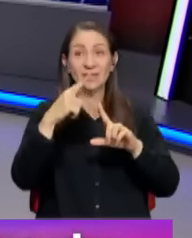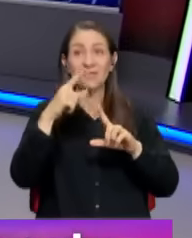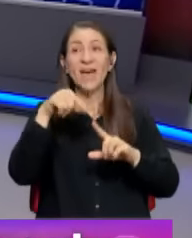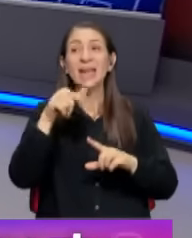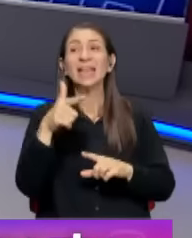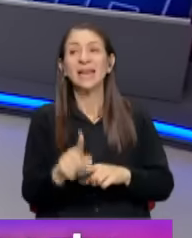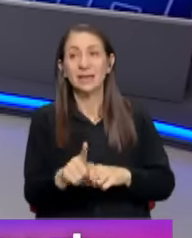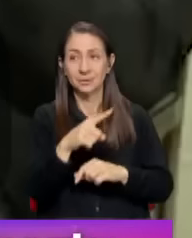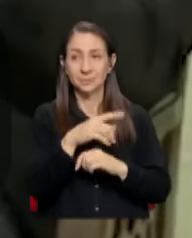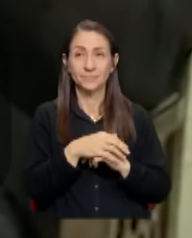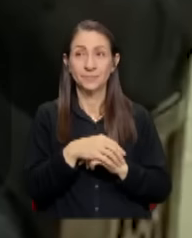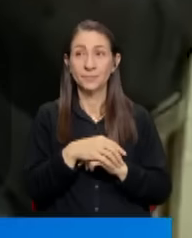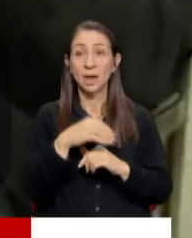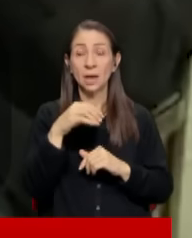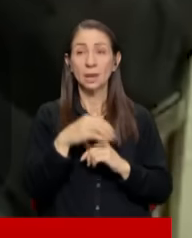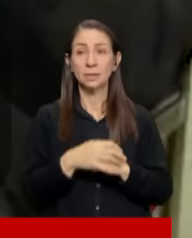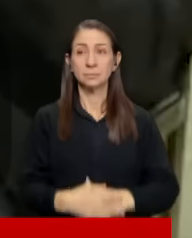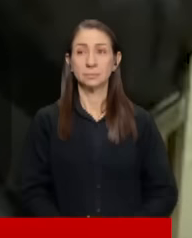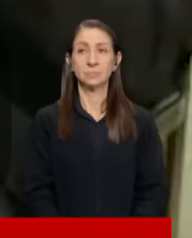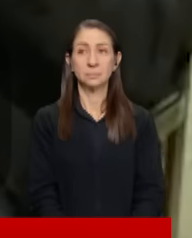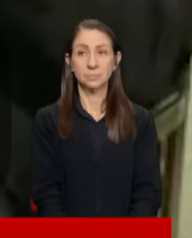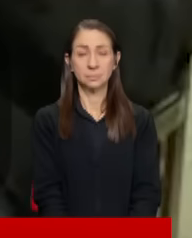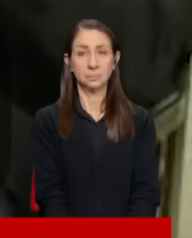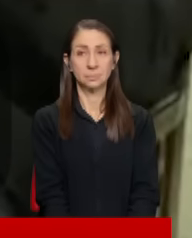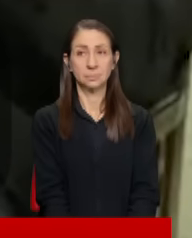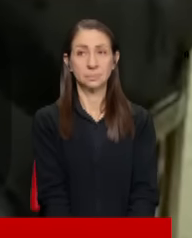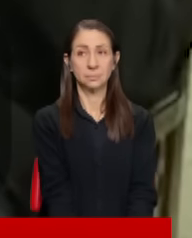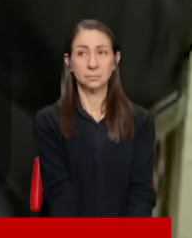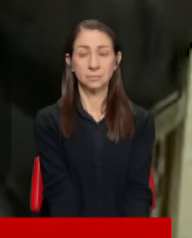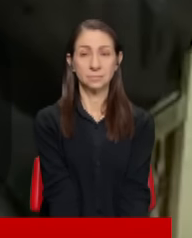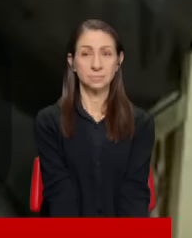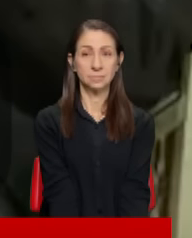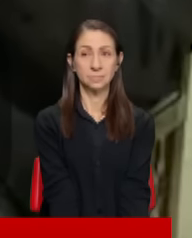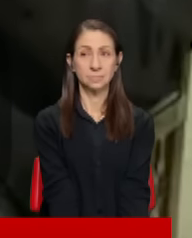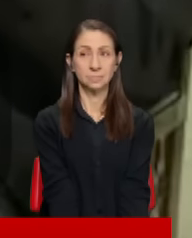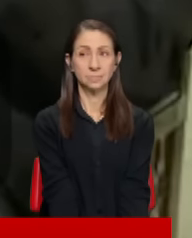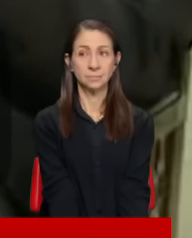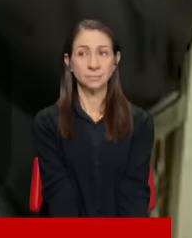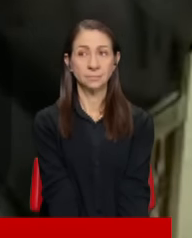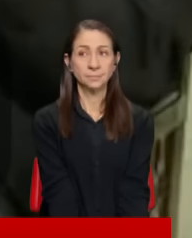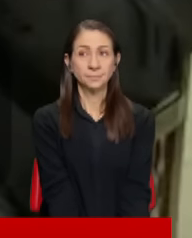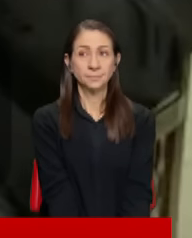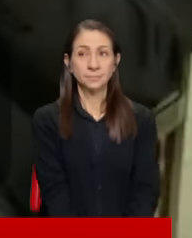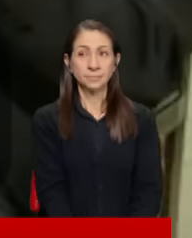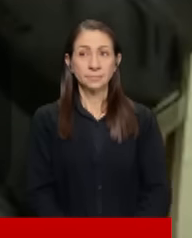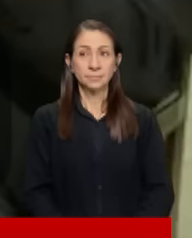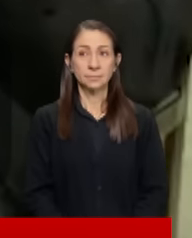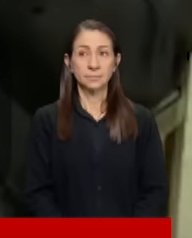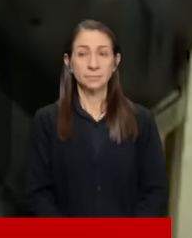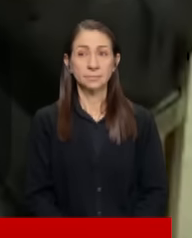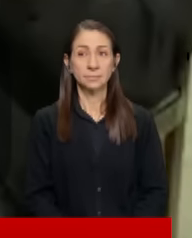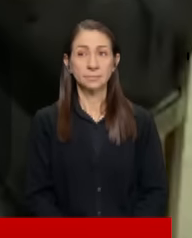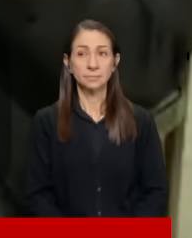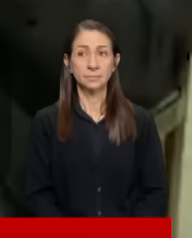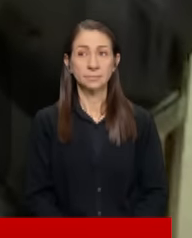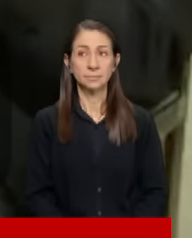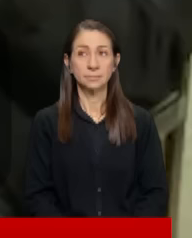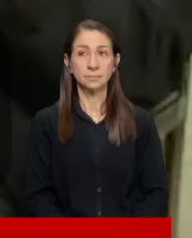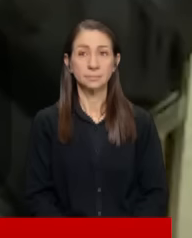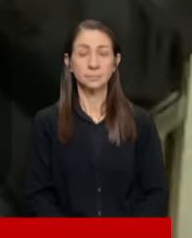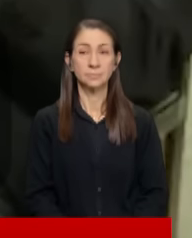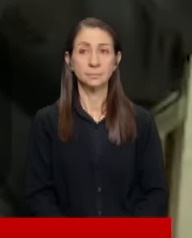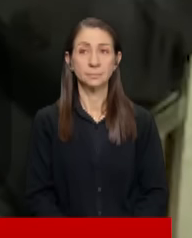AK Parti siyaseti herhangi bir yerde bir rant varsa onu peşkeş çekmekten başlar. O kadar bunu gizli